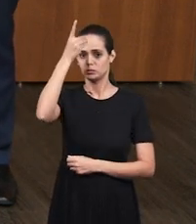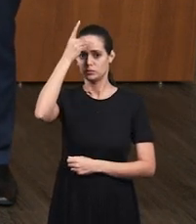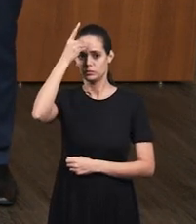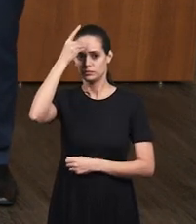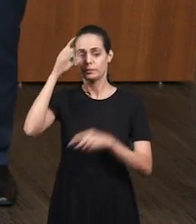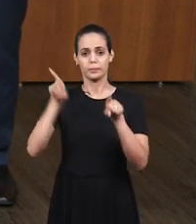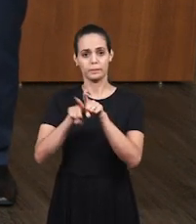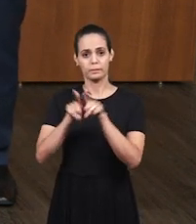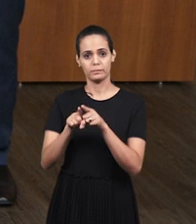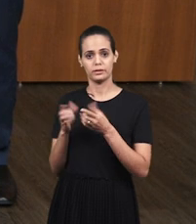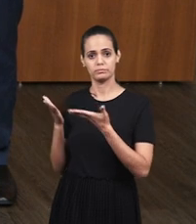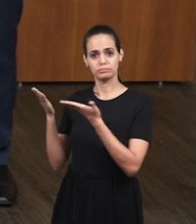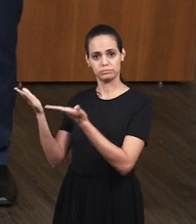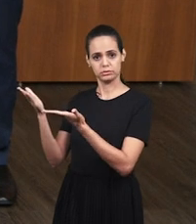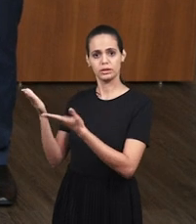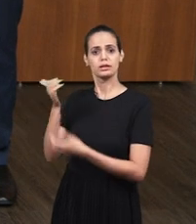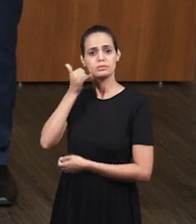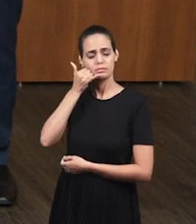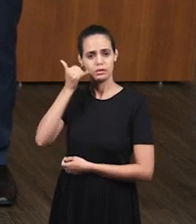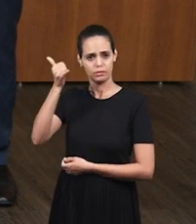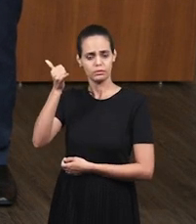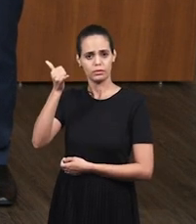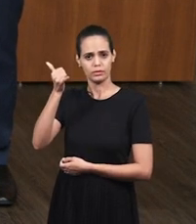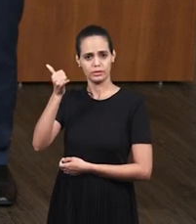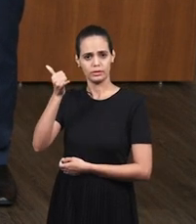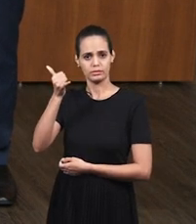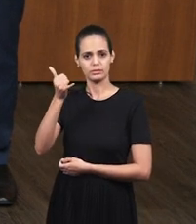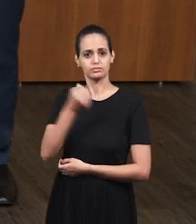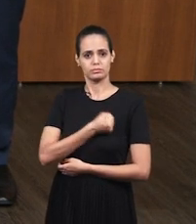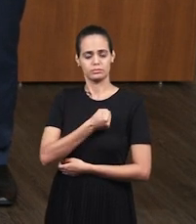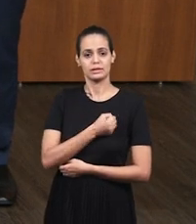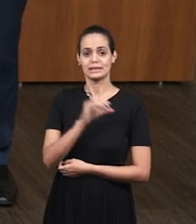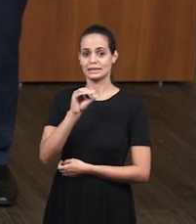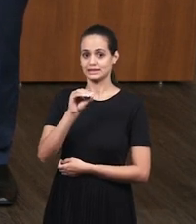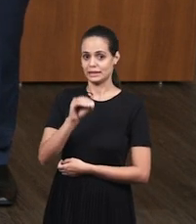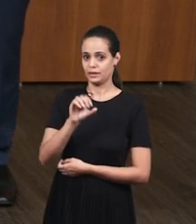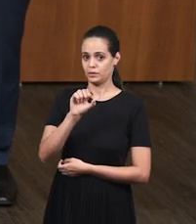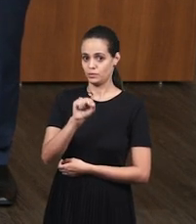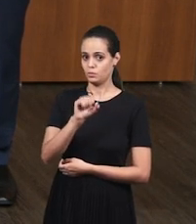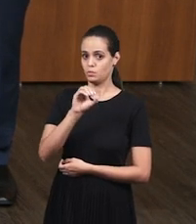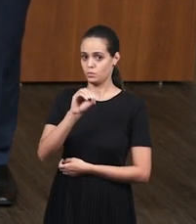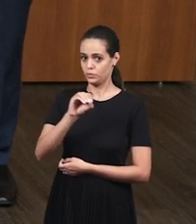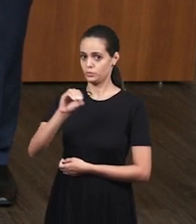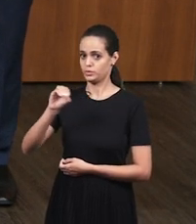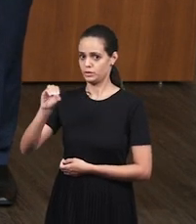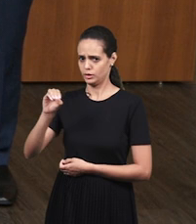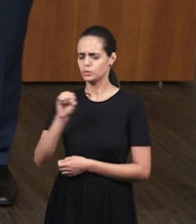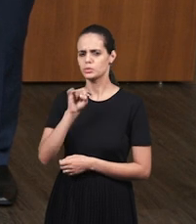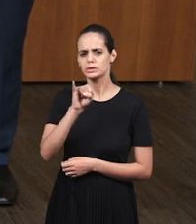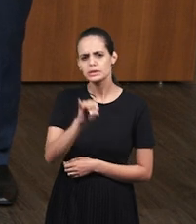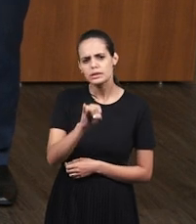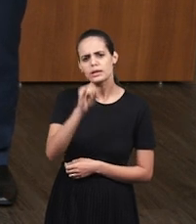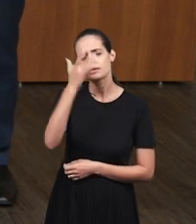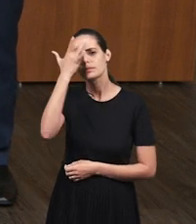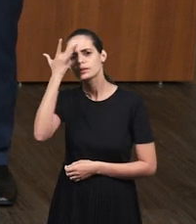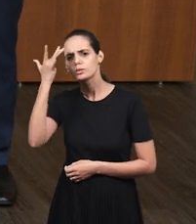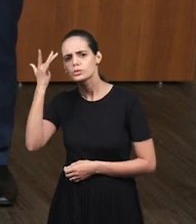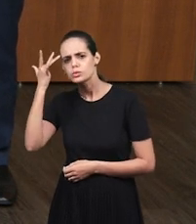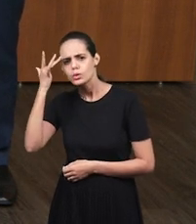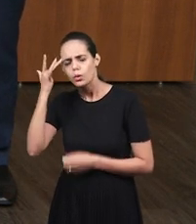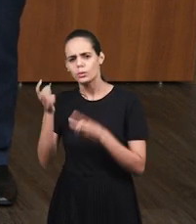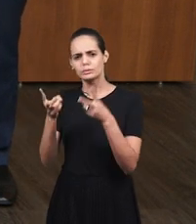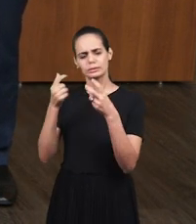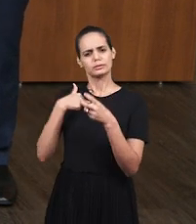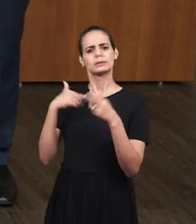дары. И телефон, да? Наш бесплатный телефон, горячая линия, если Бог проговорил к